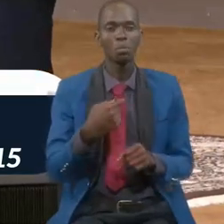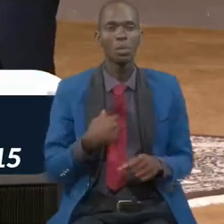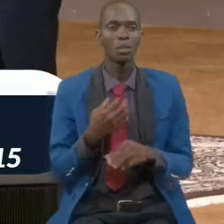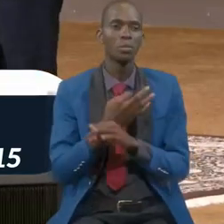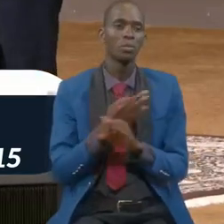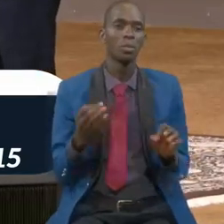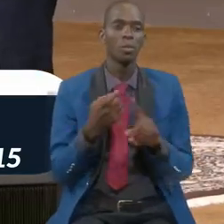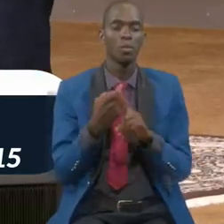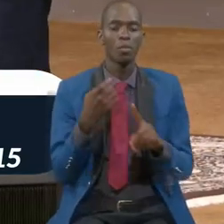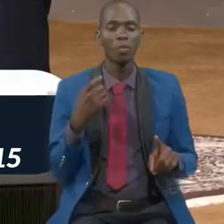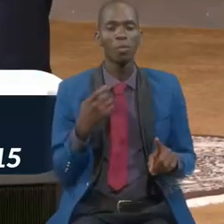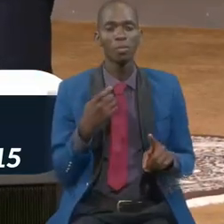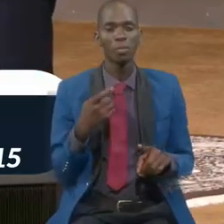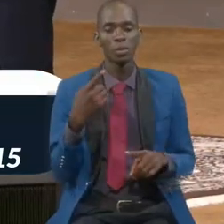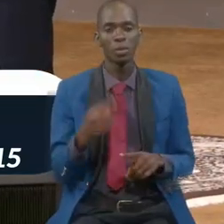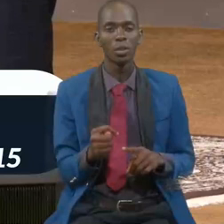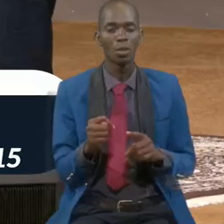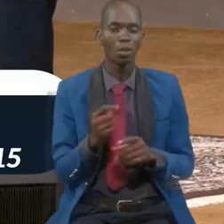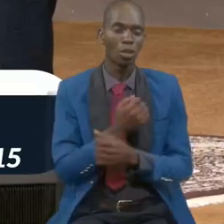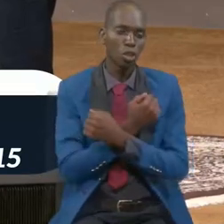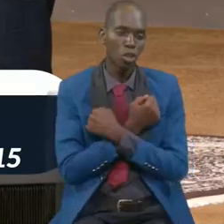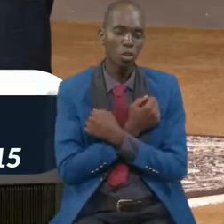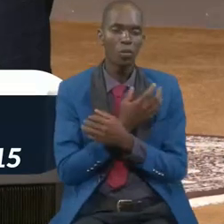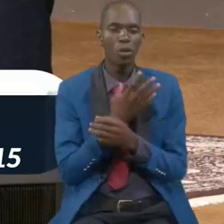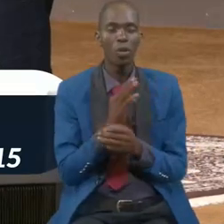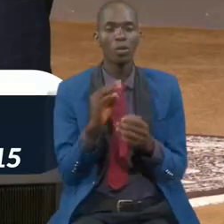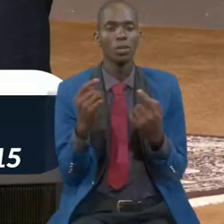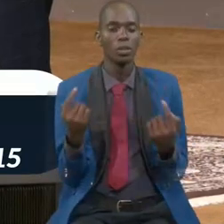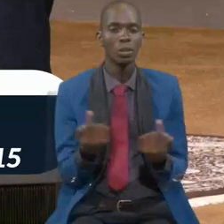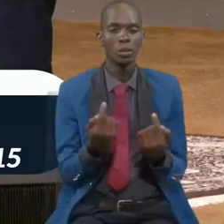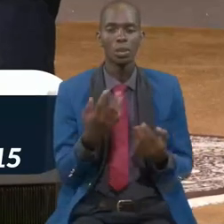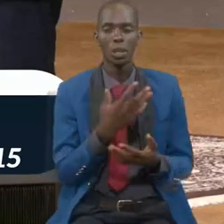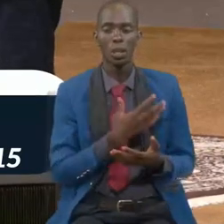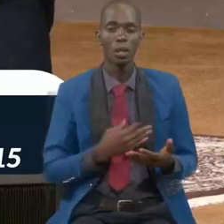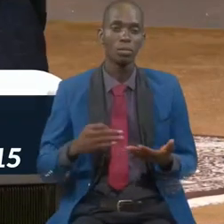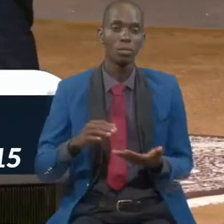affranchi de la loi du péché et de la